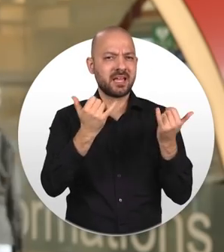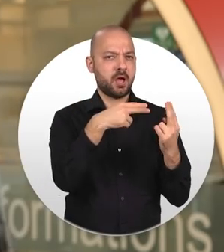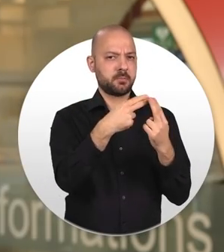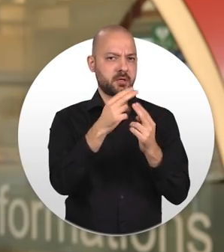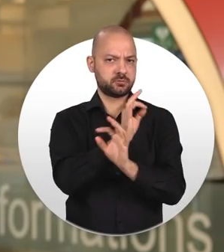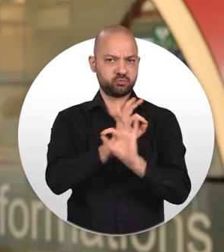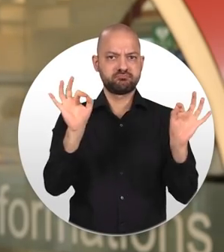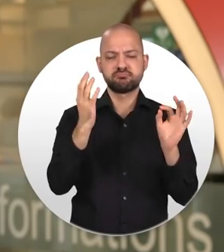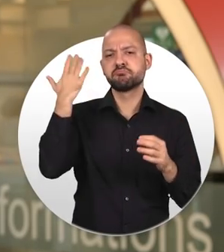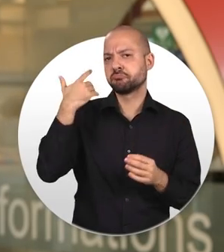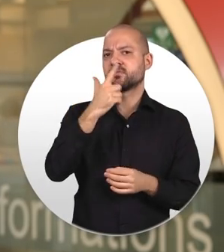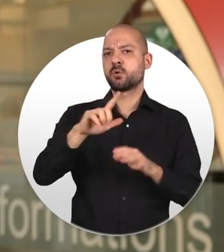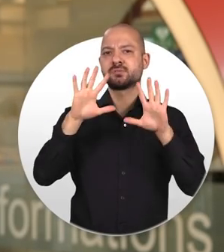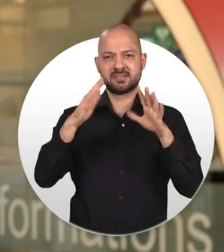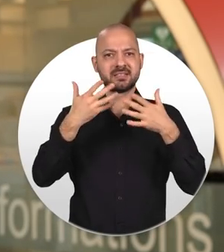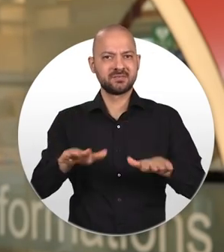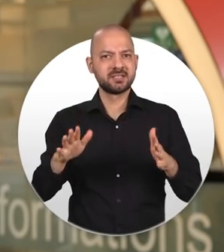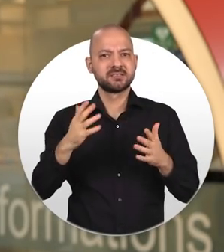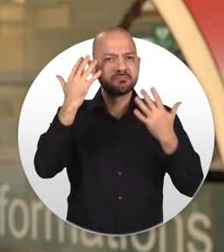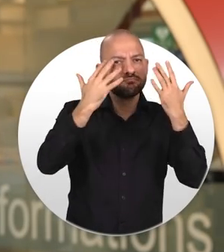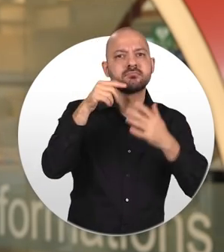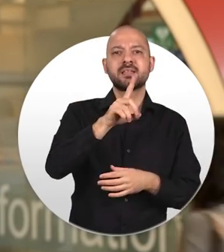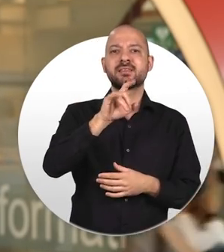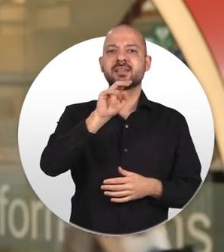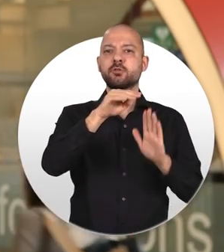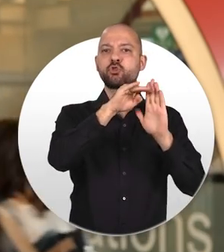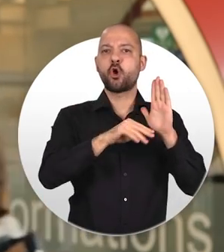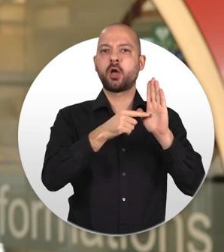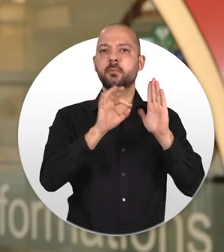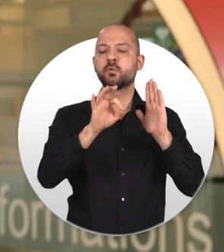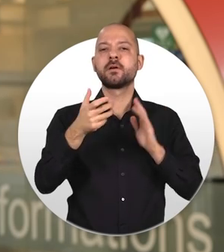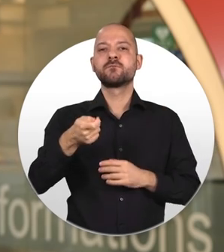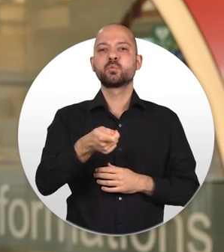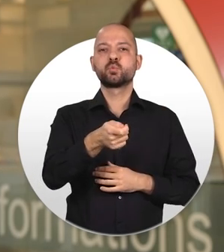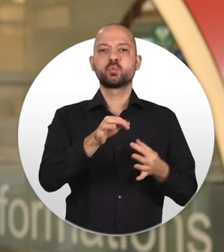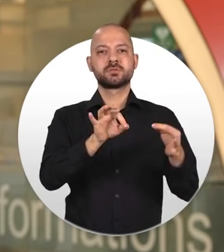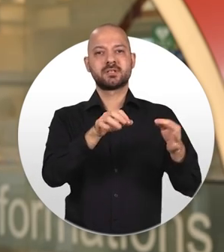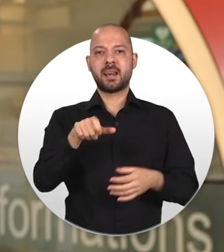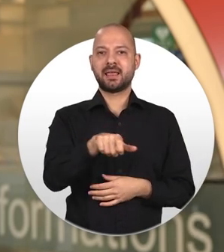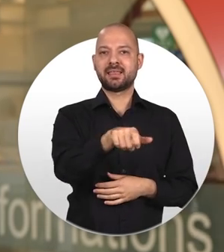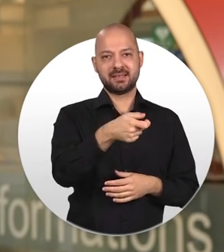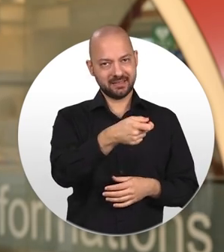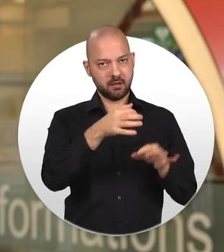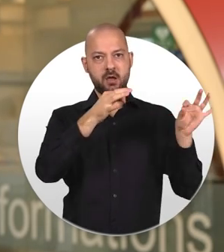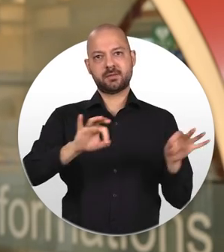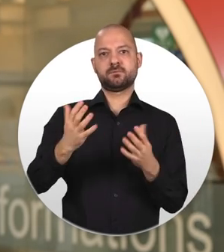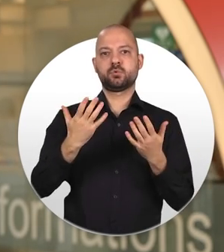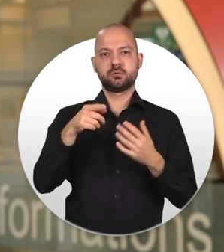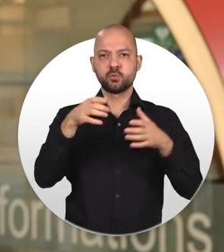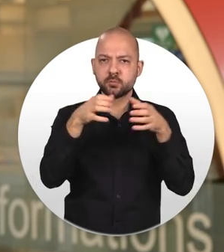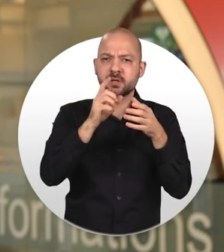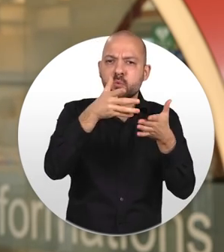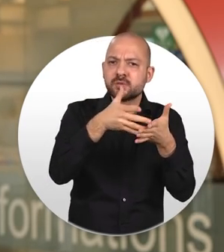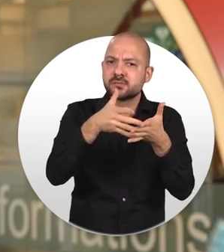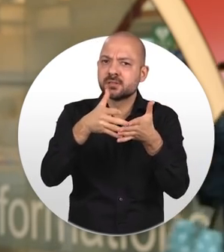für neue Typen von Aménagementen zu beschwätzen, wie das zum Beispiel 2010 der Fall war, wie die Norm von den Leitlinien